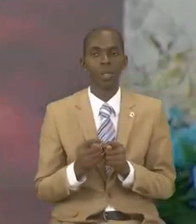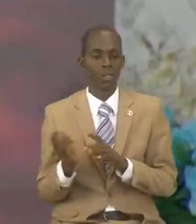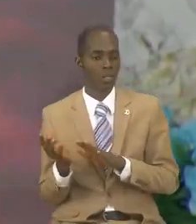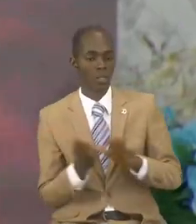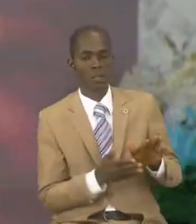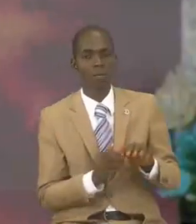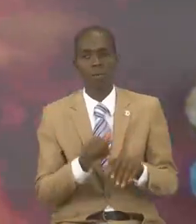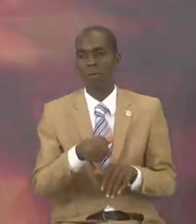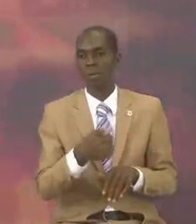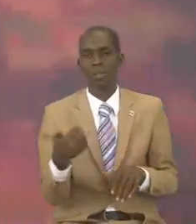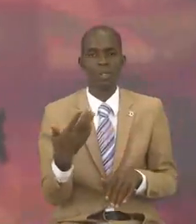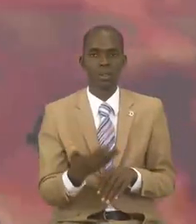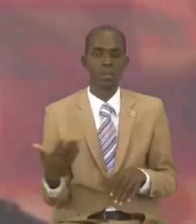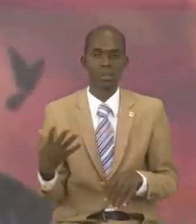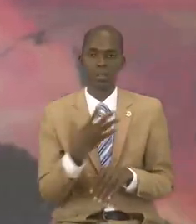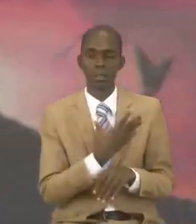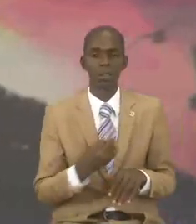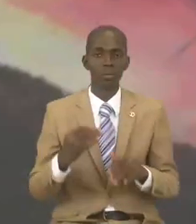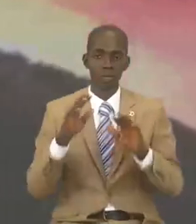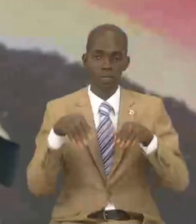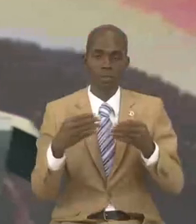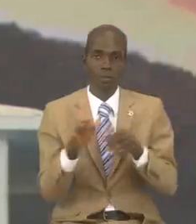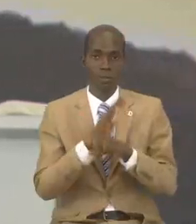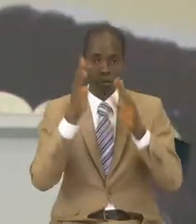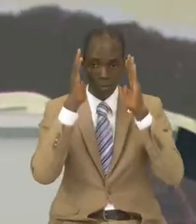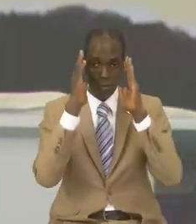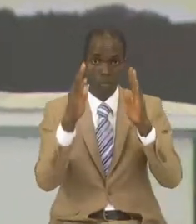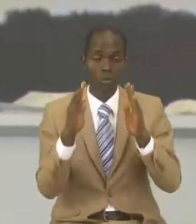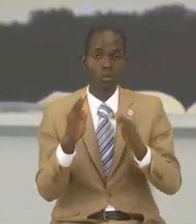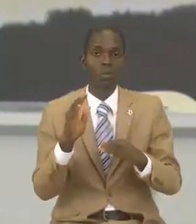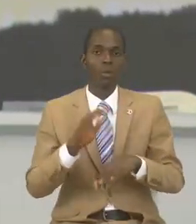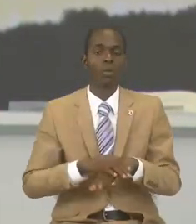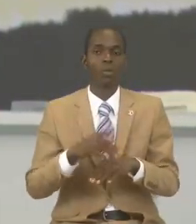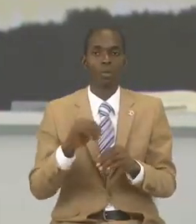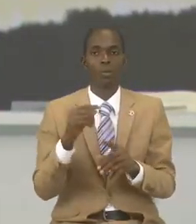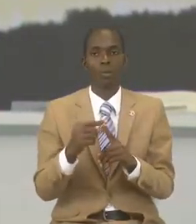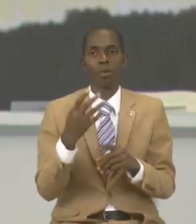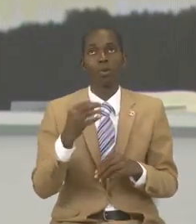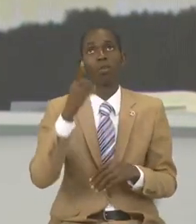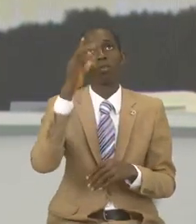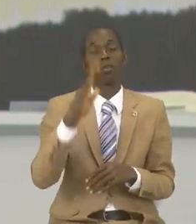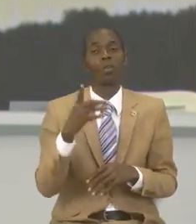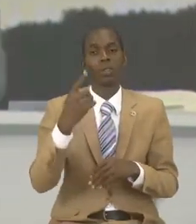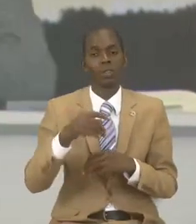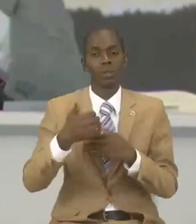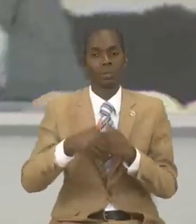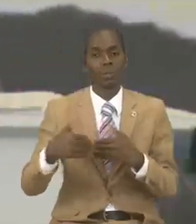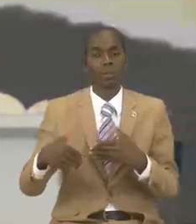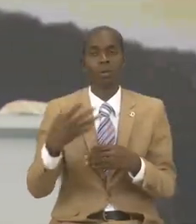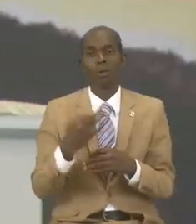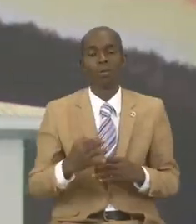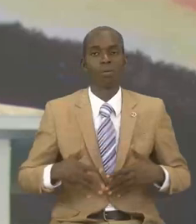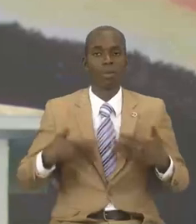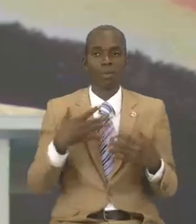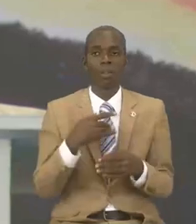abandonnons toute autre chose et nous nous concentrons sur la parole de Dieu, le pain de vie